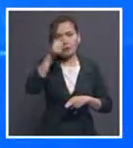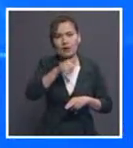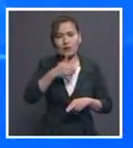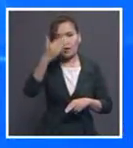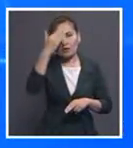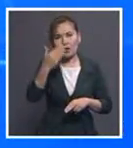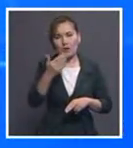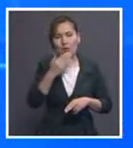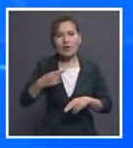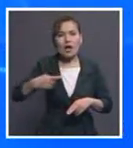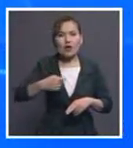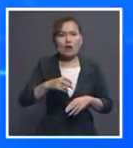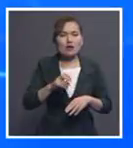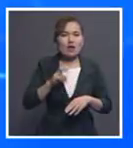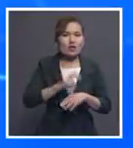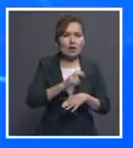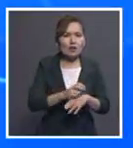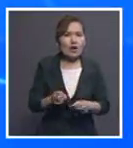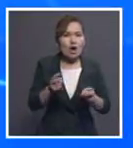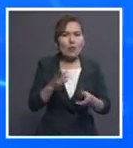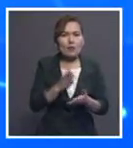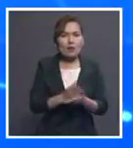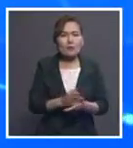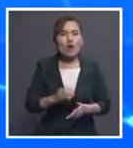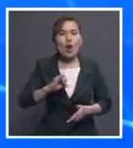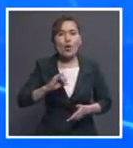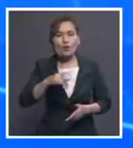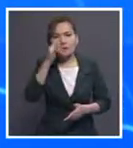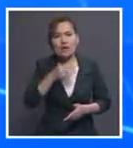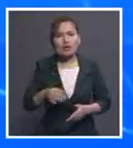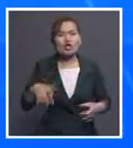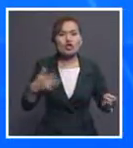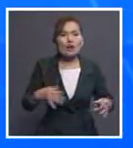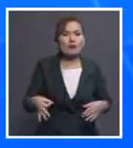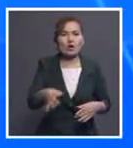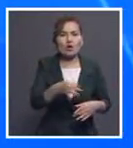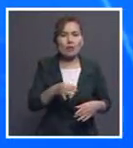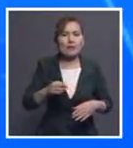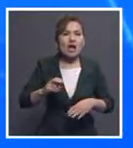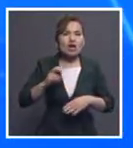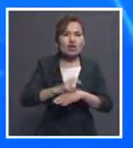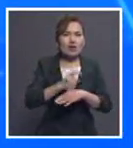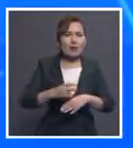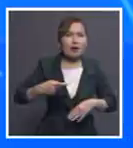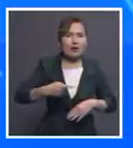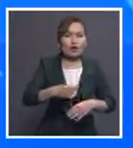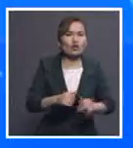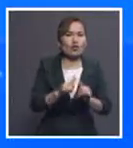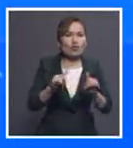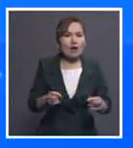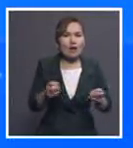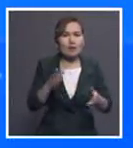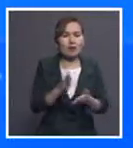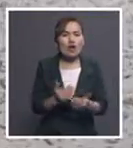Биылғы жазда шегірткелерден қауіп бар. Әсіресе оңтүстік Қазақстан және Жамбыл облыстарында марокколық шегіртке жаппай таралуы мүмкін. Бұл